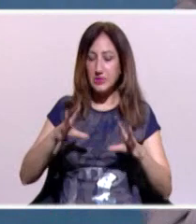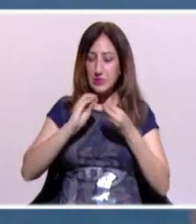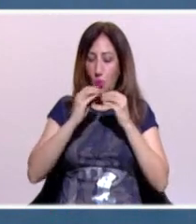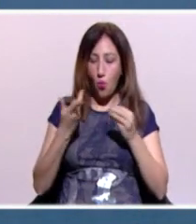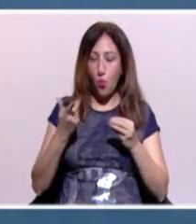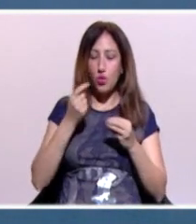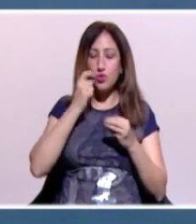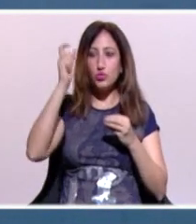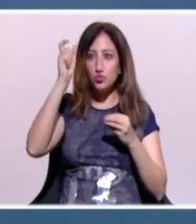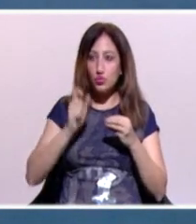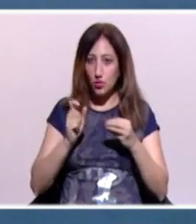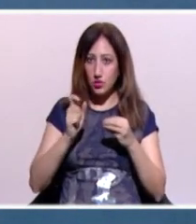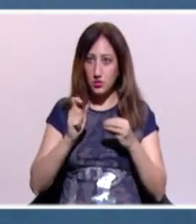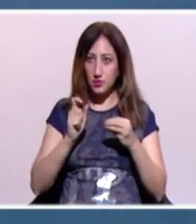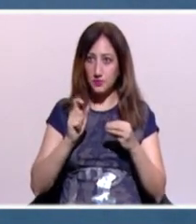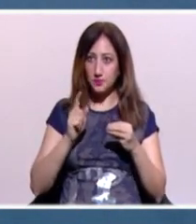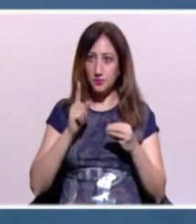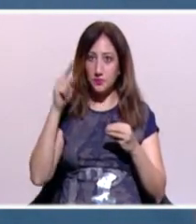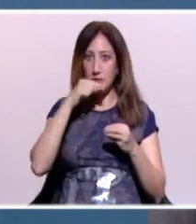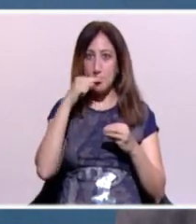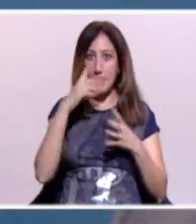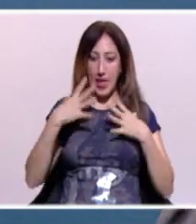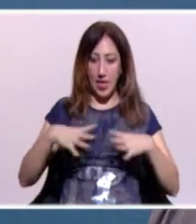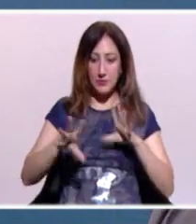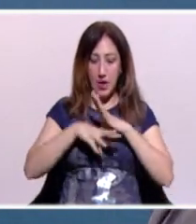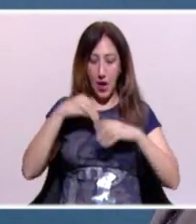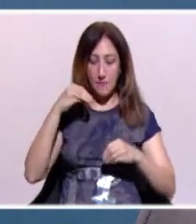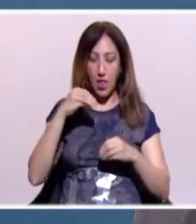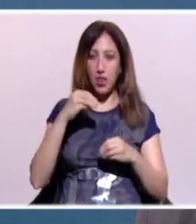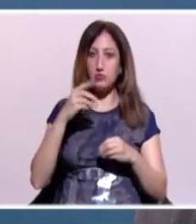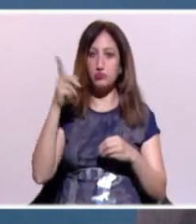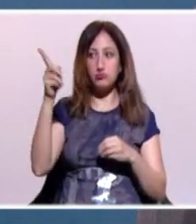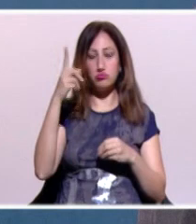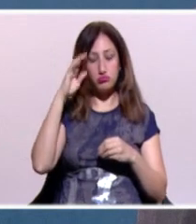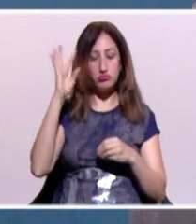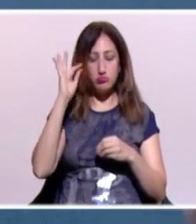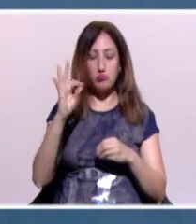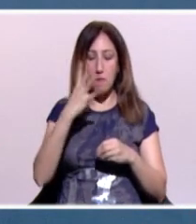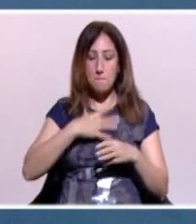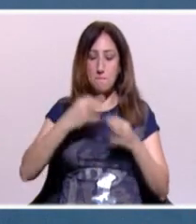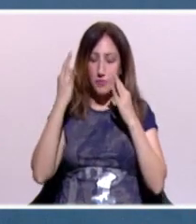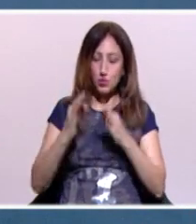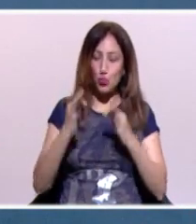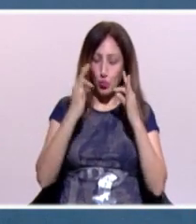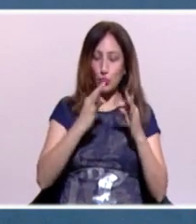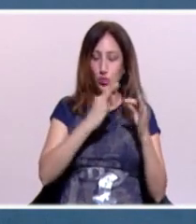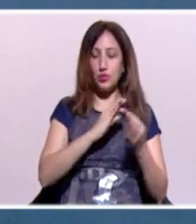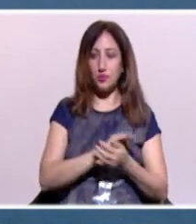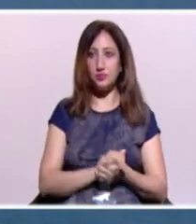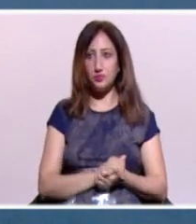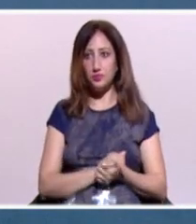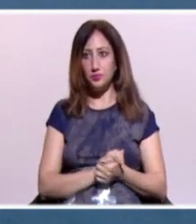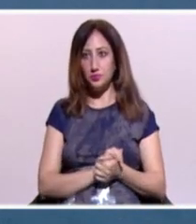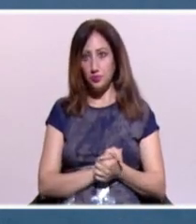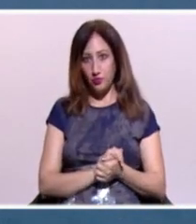وليلى ماجد الستايلست عملت مجهود غير عادي في الحكايه دي. بينهم عامل مشترك، لان النبع